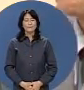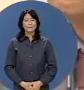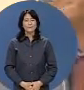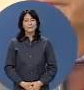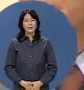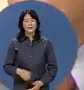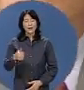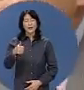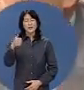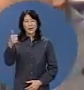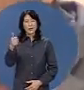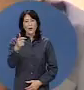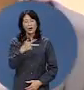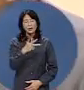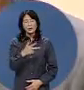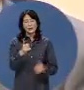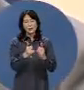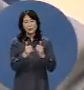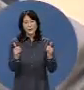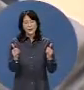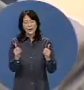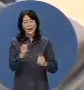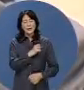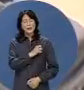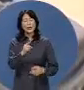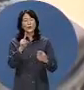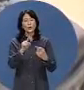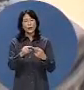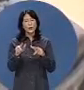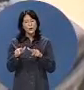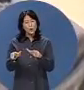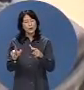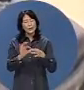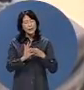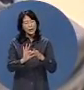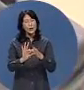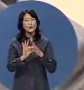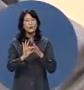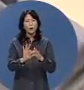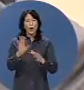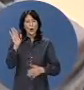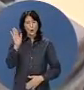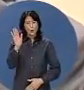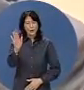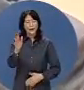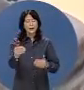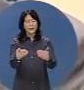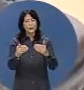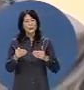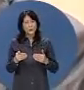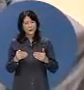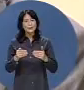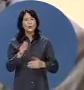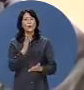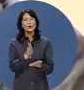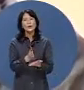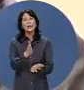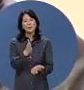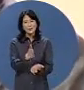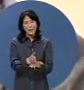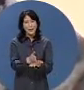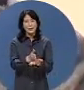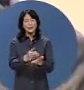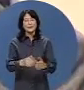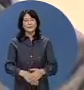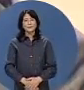中川さんは市民も積極的に行政に関わることがこれからの自治体像の柱ですと市